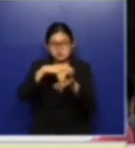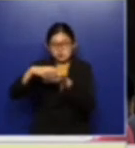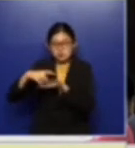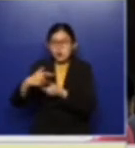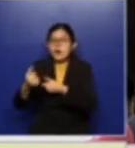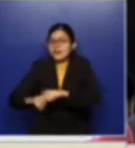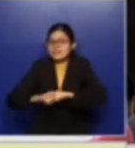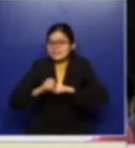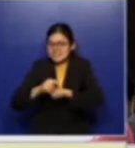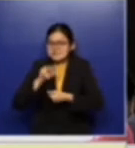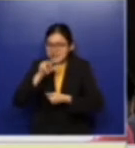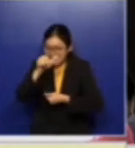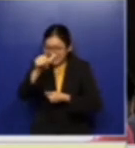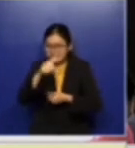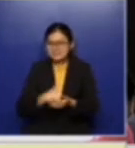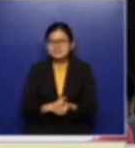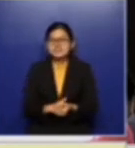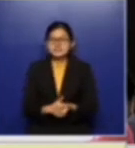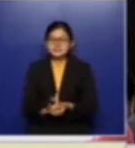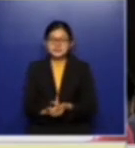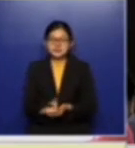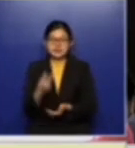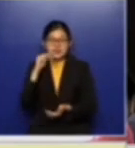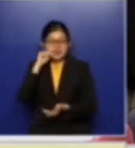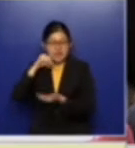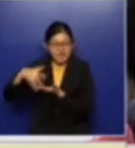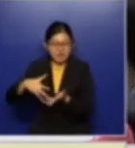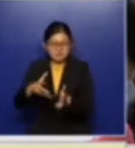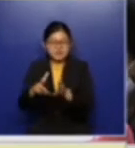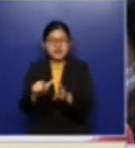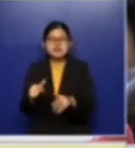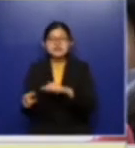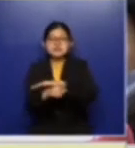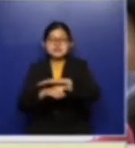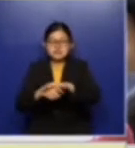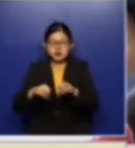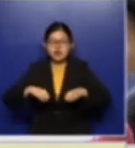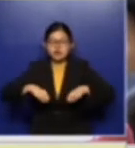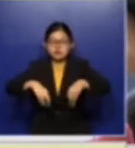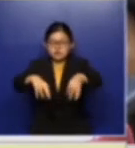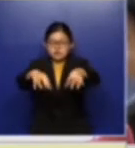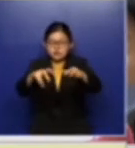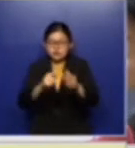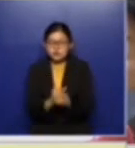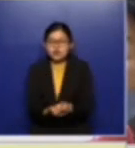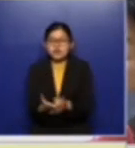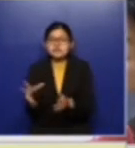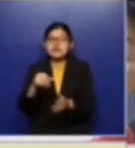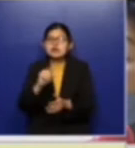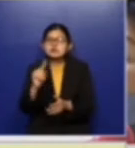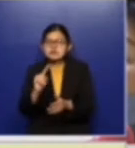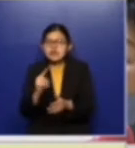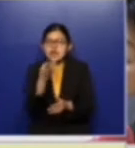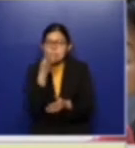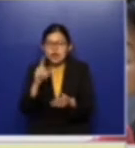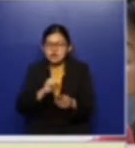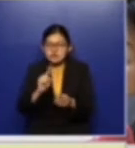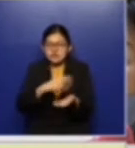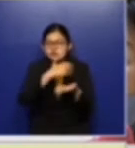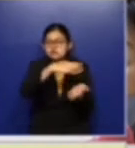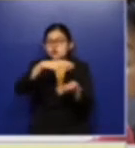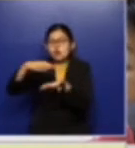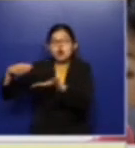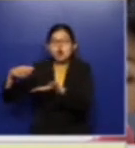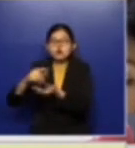ท่านประธานครับท่านไม่ได้ให้น้ำชาวนาปลูกข้าวแล้วจะข้าวที่ไหนไปส่งออกเป็นสินค้าหลักของประเทศเรานะครับ